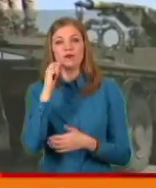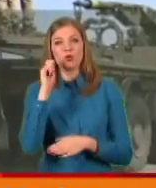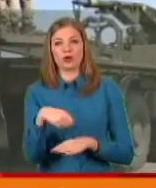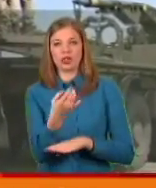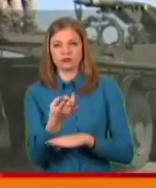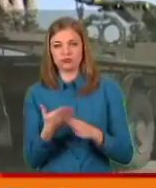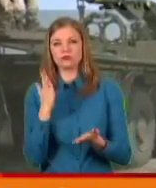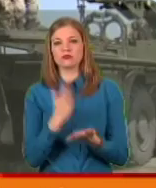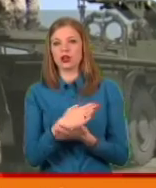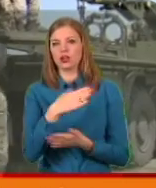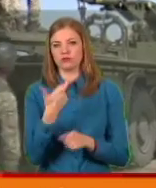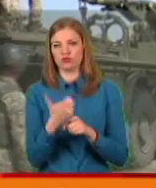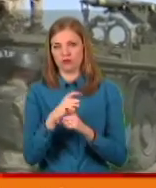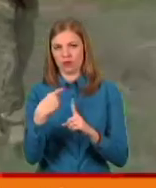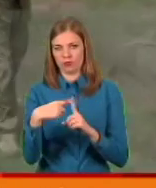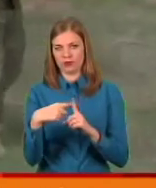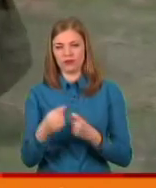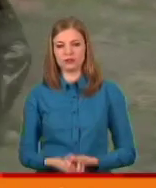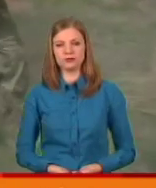українська зброя має чимало переваг.